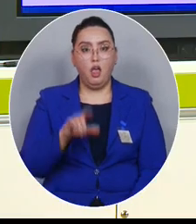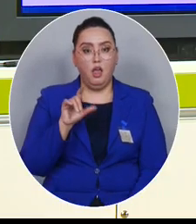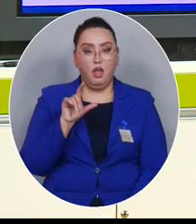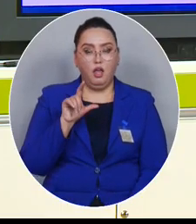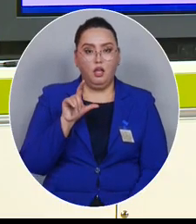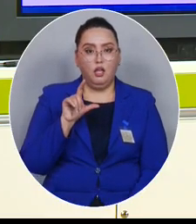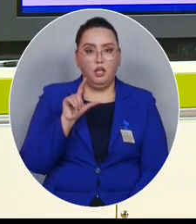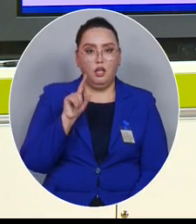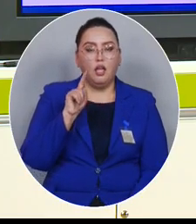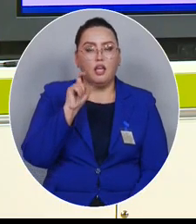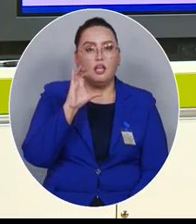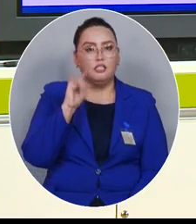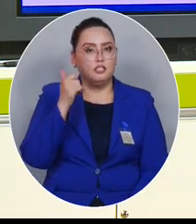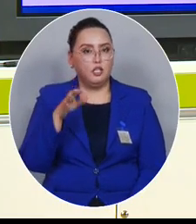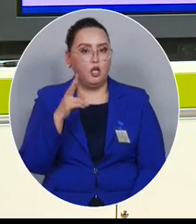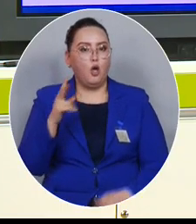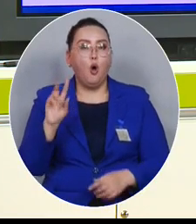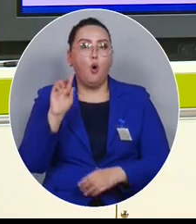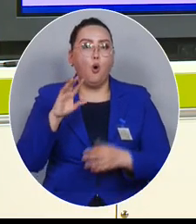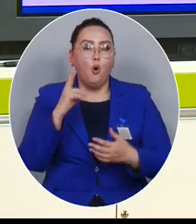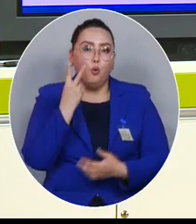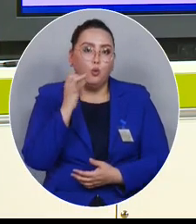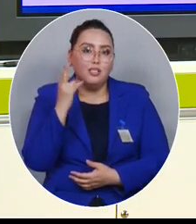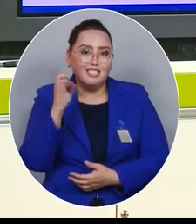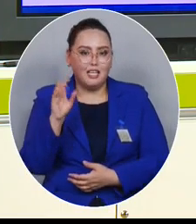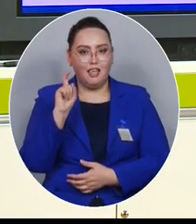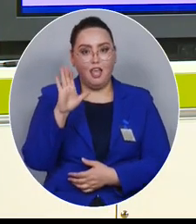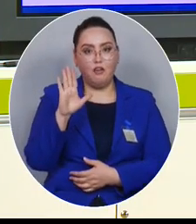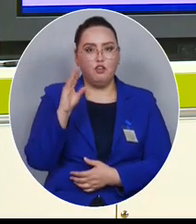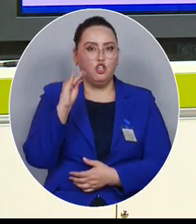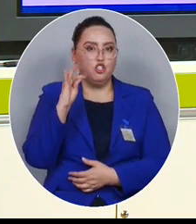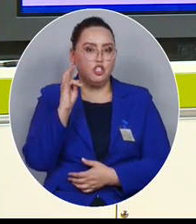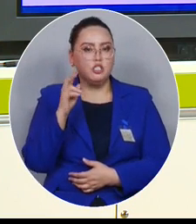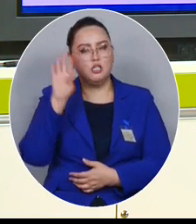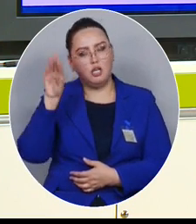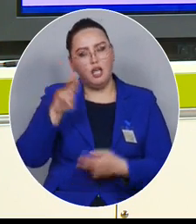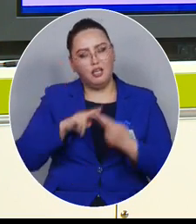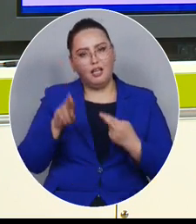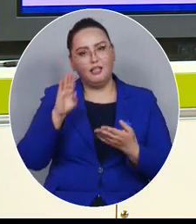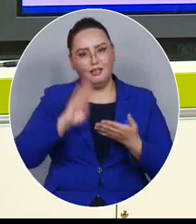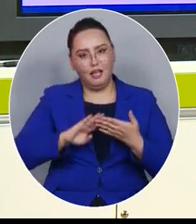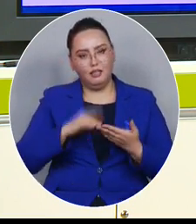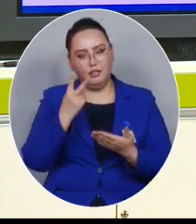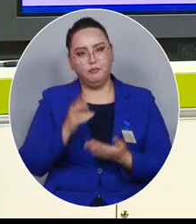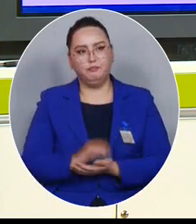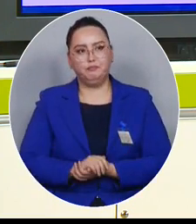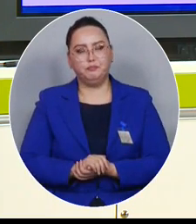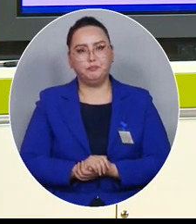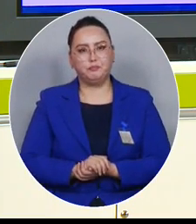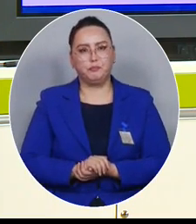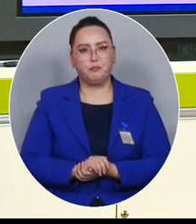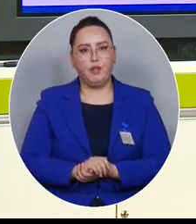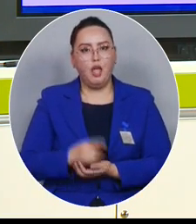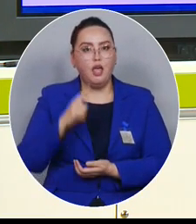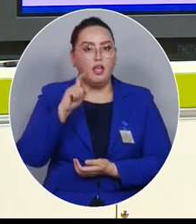өнсэн гэвшь нгээг бүгдээрээй алгаан тайнцхай, тэхэээр хамгээн голон эхээн өнсэн гэвшь нгээг алгаан тайнхээн түгэээн юн қолғоорлахоуаг гэдэг хэлзьө